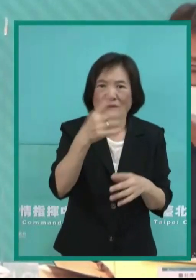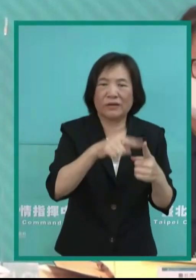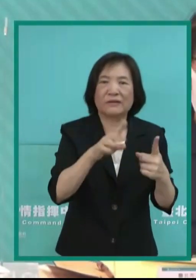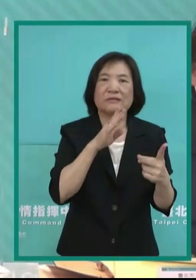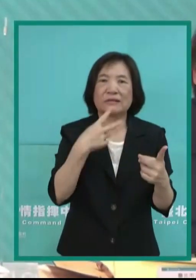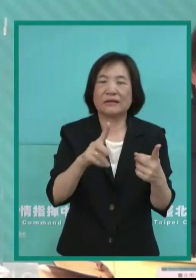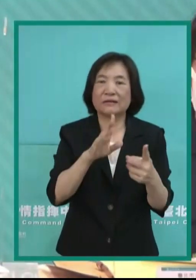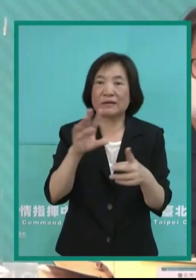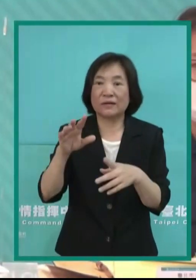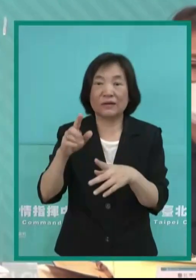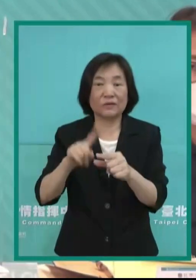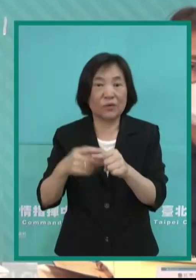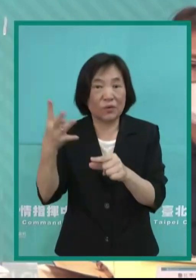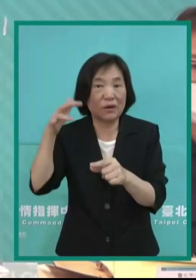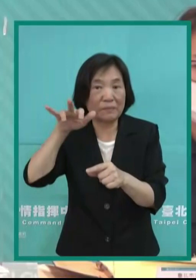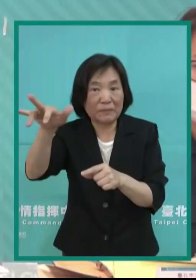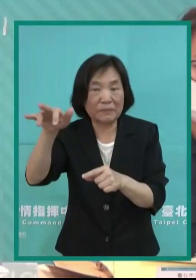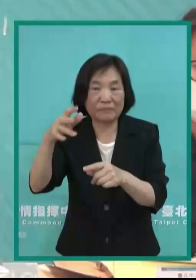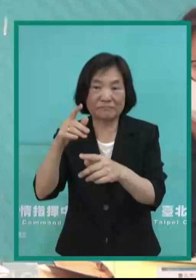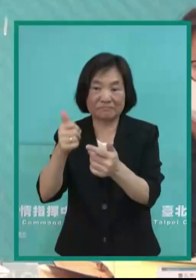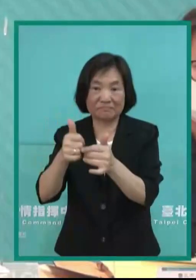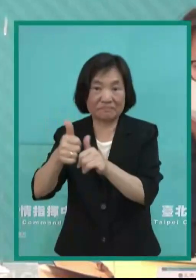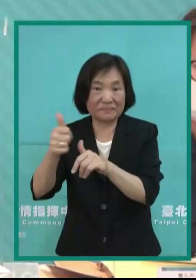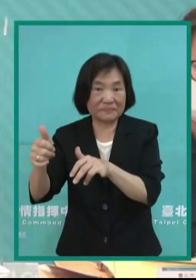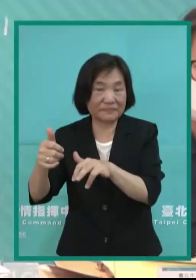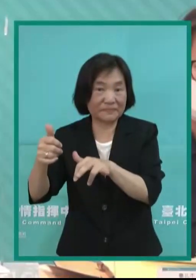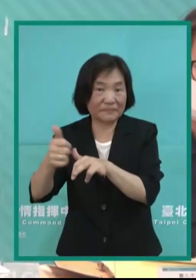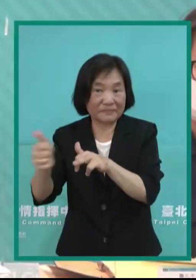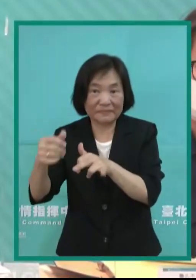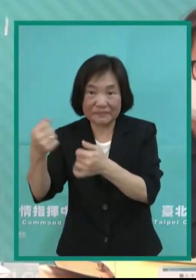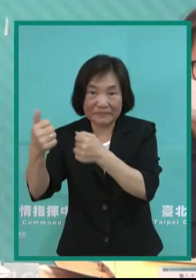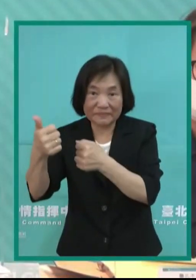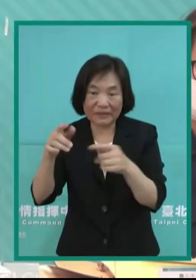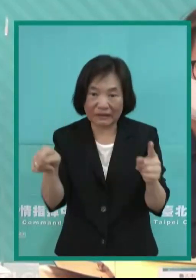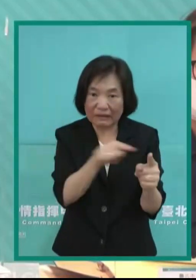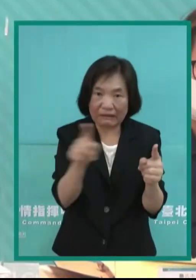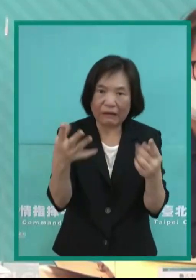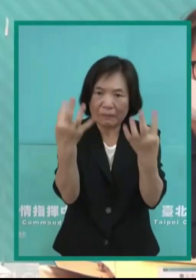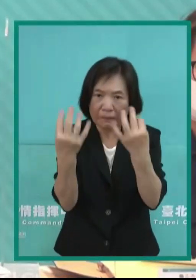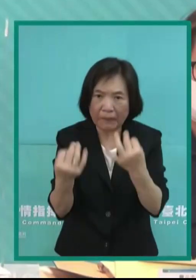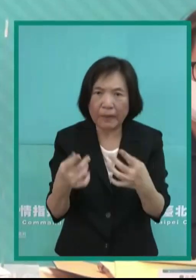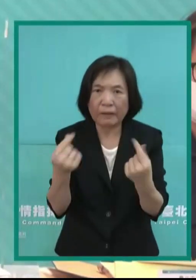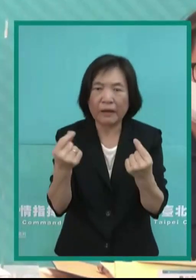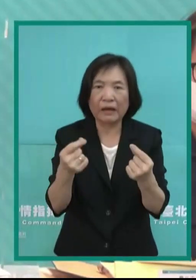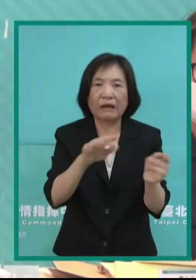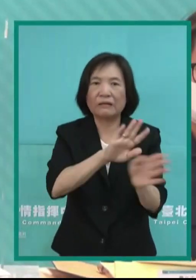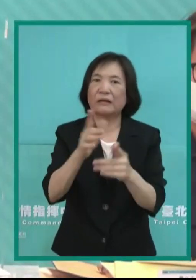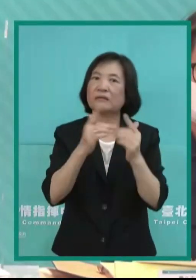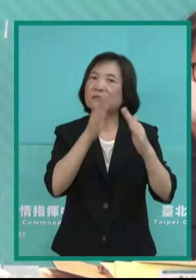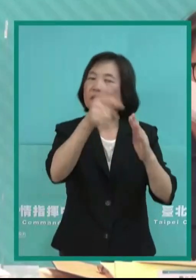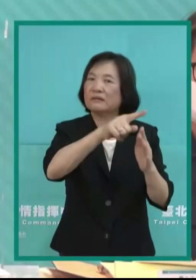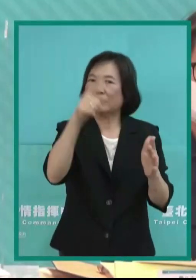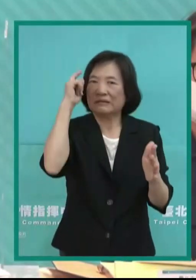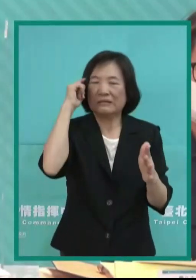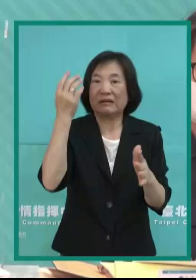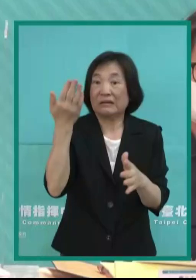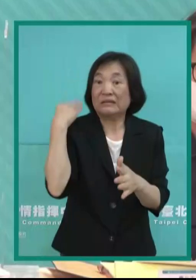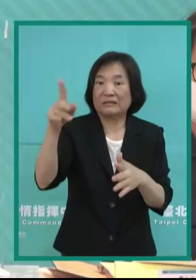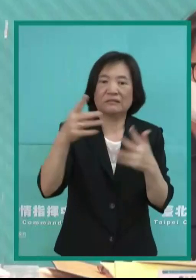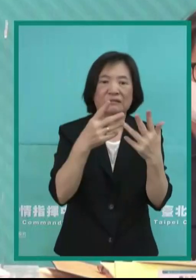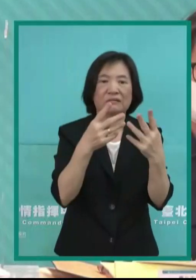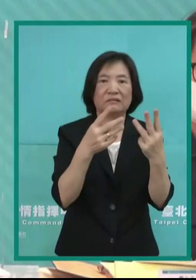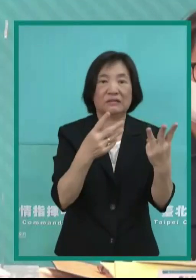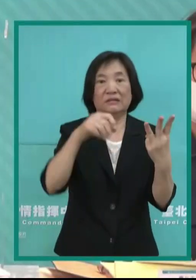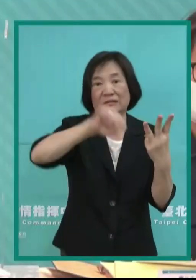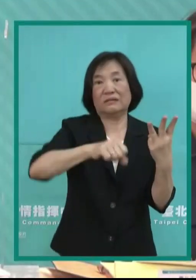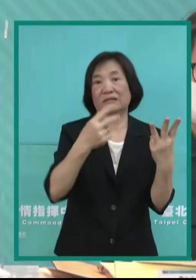案的病毒序列相同。不过市长多次表示机组员3+11的政策问题。那么会不